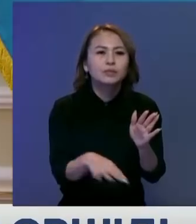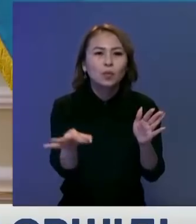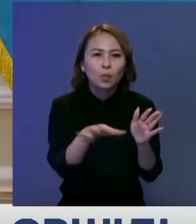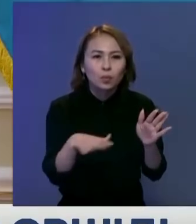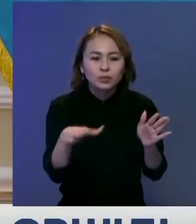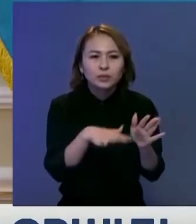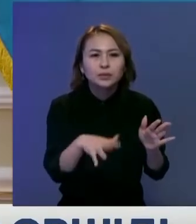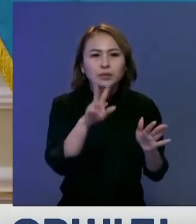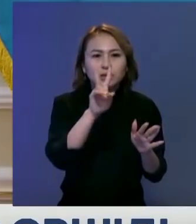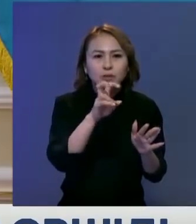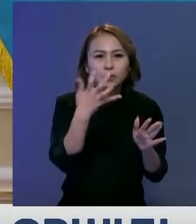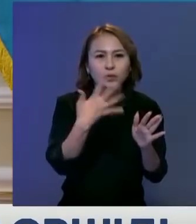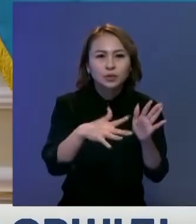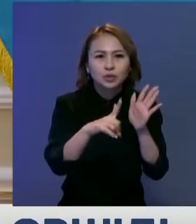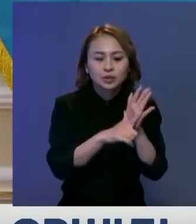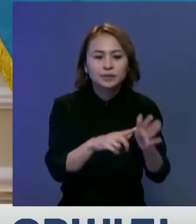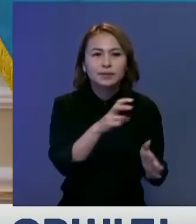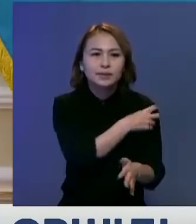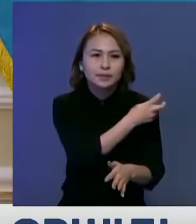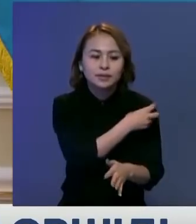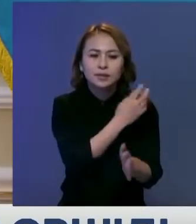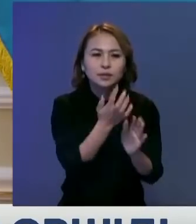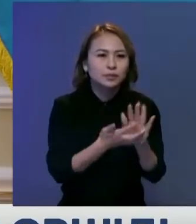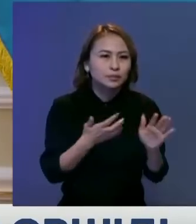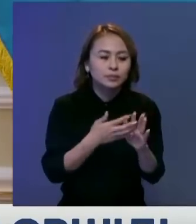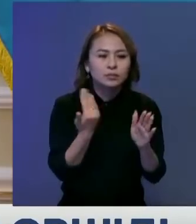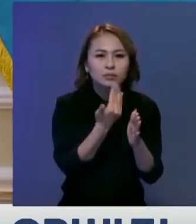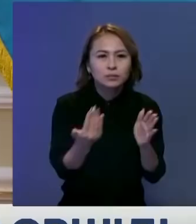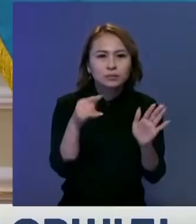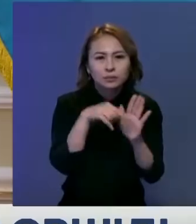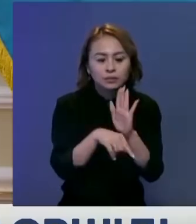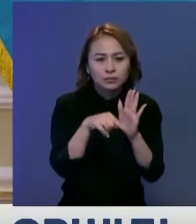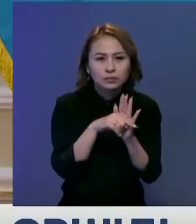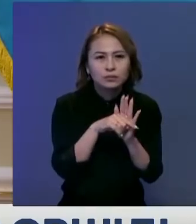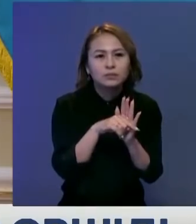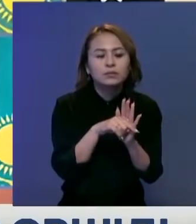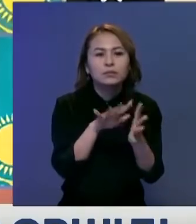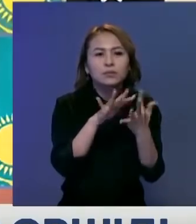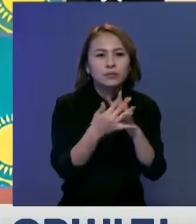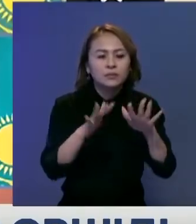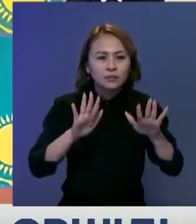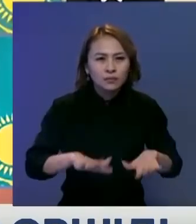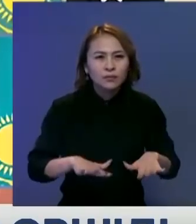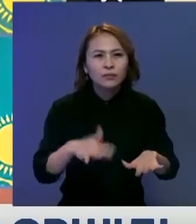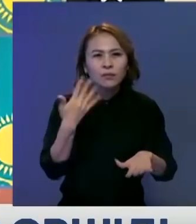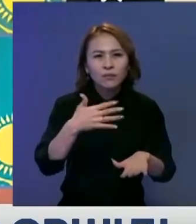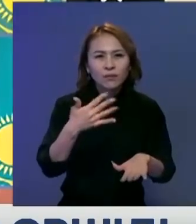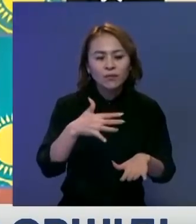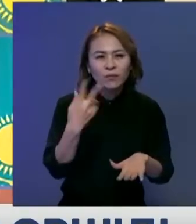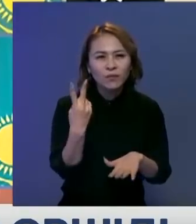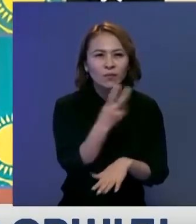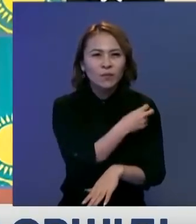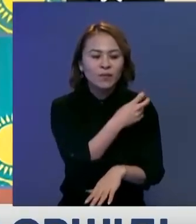Олыста 200 жетті дәрегер жетіспейді. Соның ішінде ауырдығы желерге елі екі